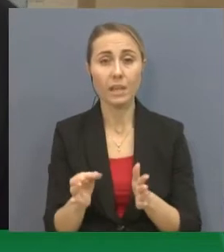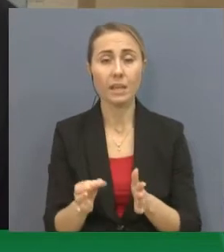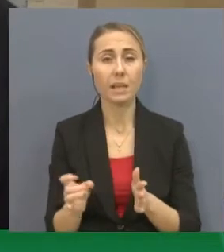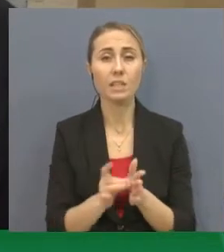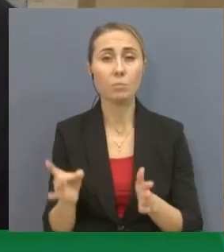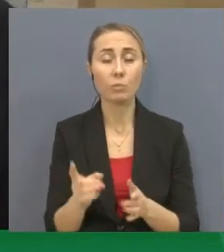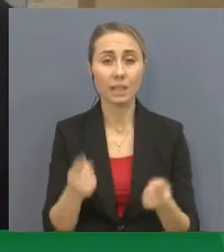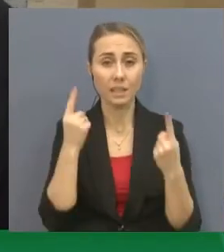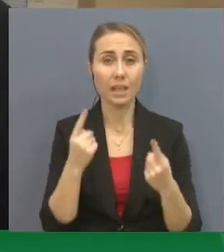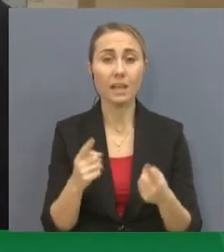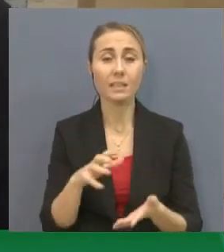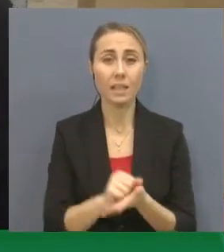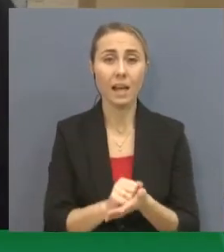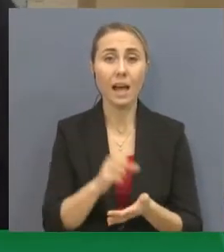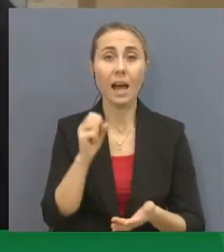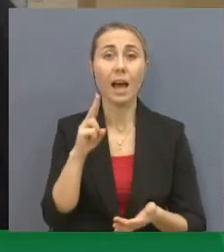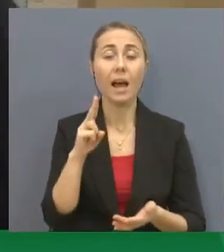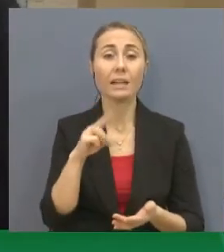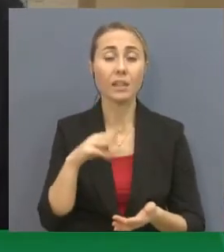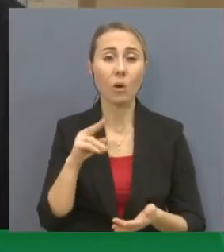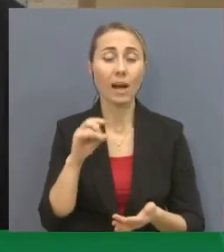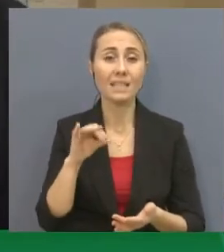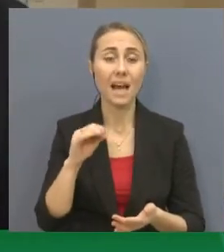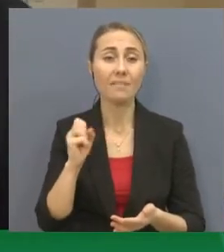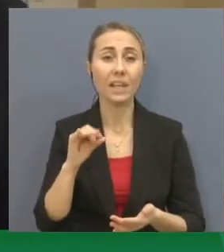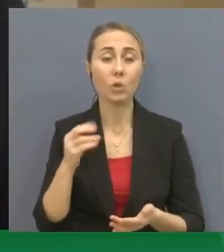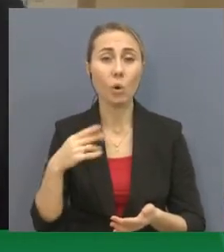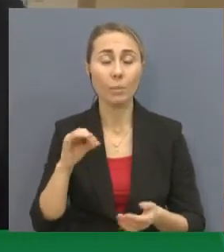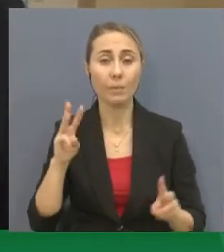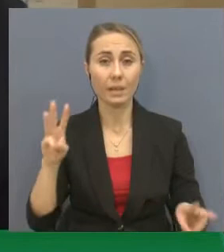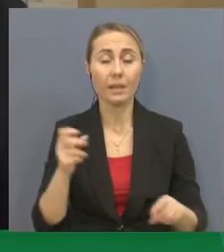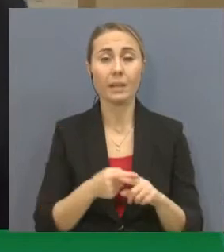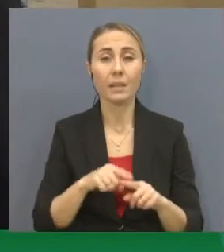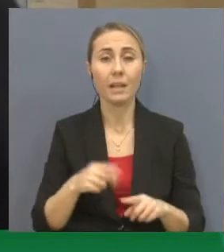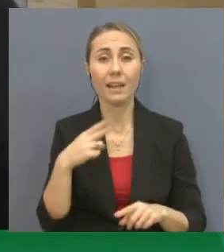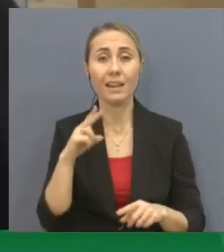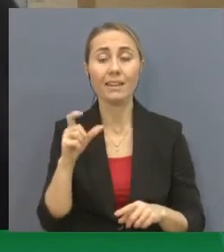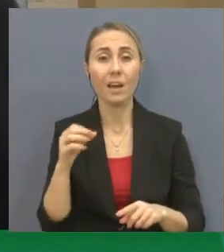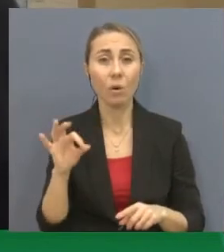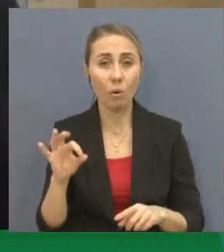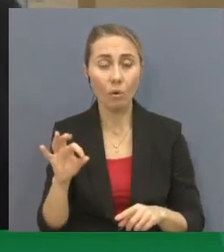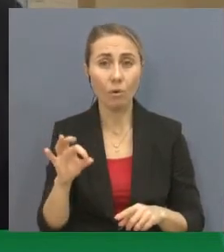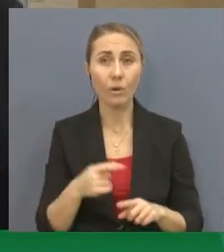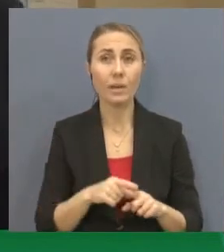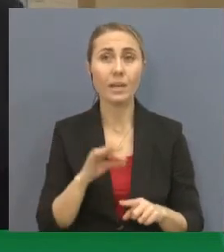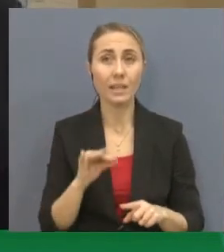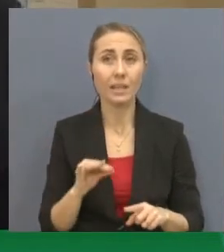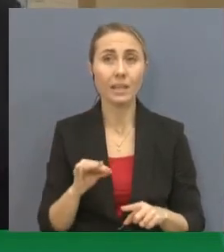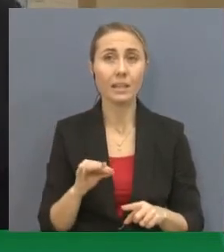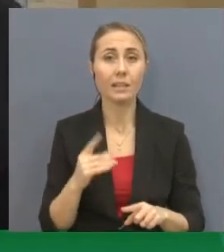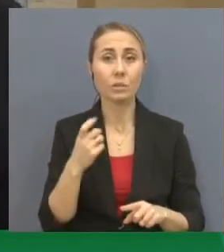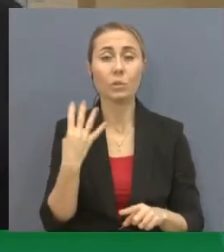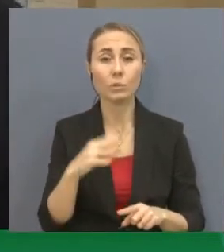занимается the kazakh от l'ador имеет один цилиндр из восторге